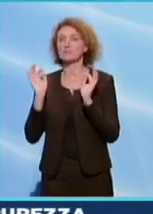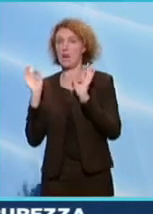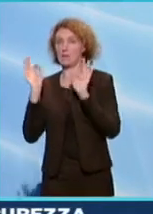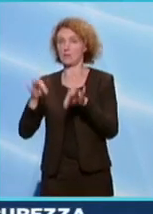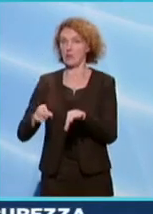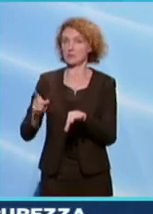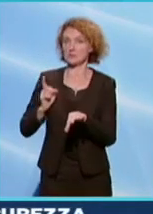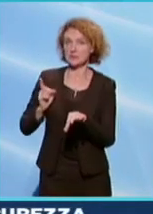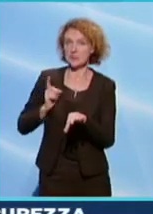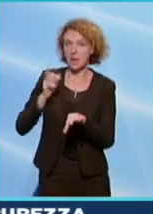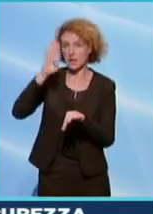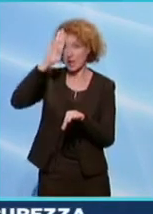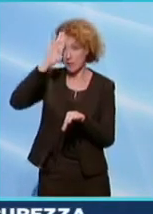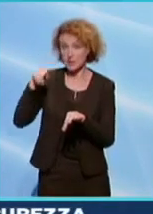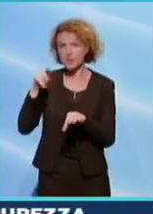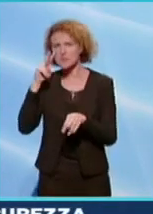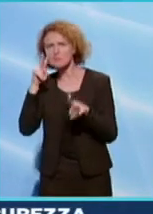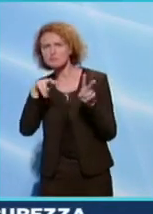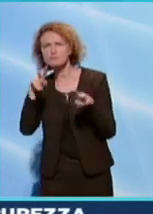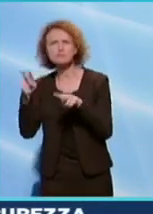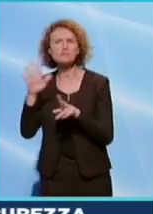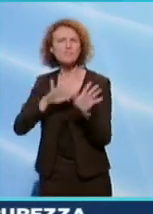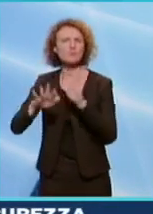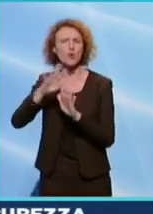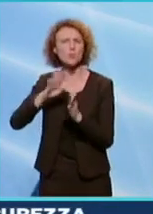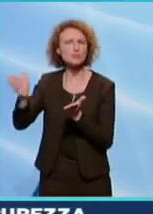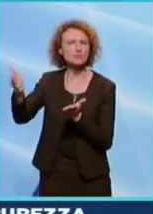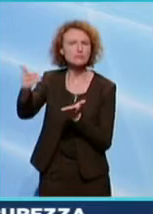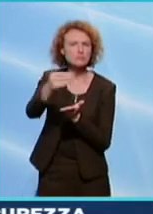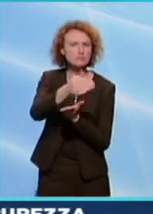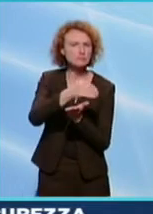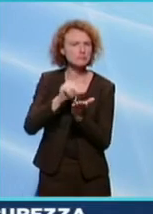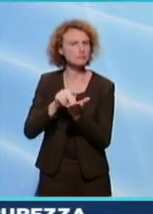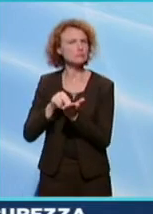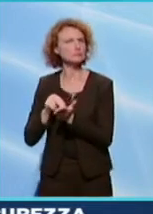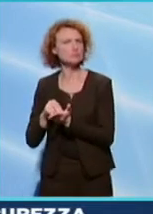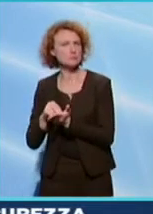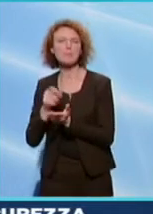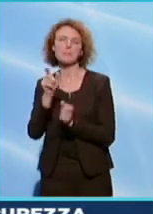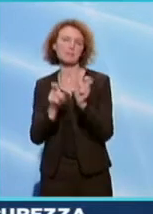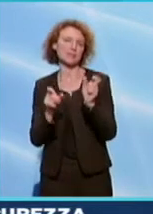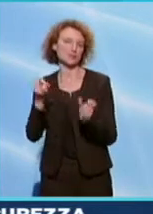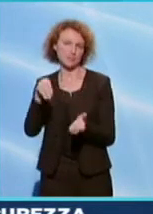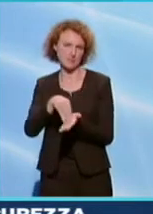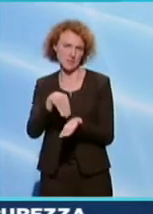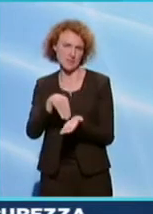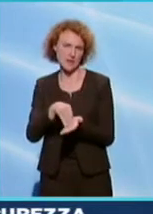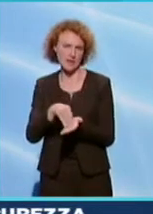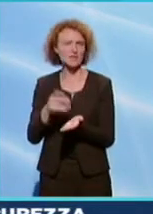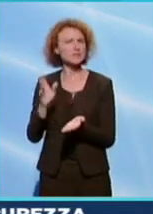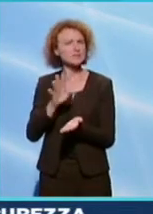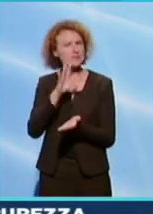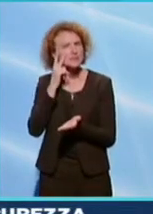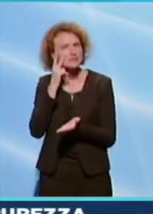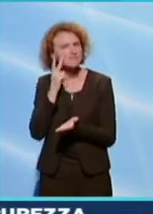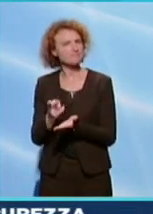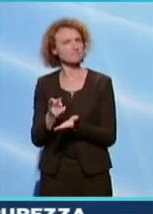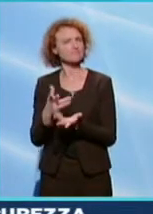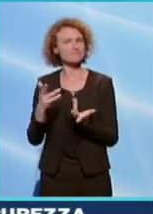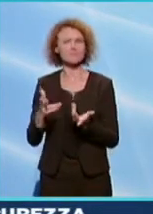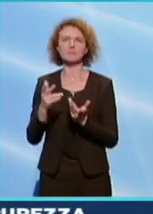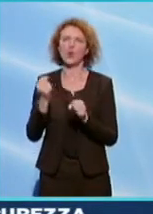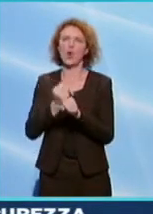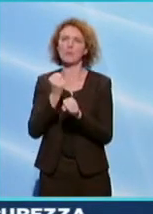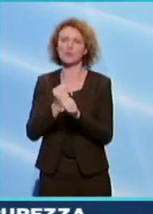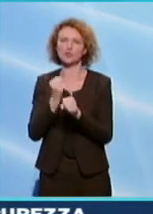della capitaneria procedevano all'acquisizione delle informazioni del caso dalle persone presenti dalle quali emergeva che le operazioni di carico